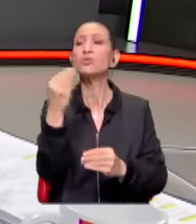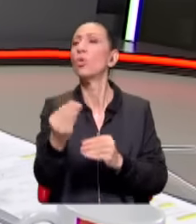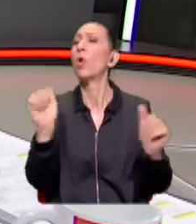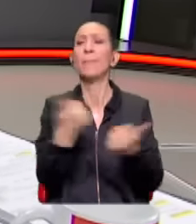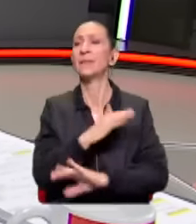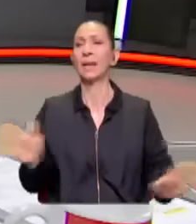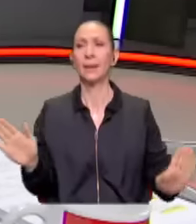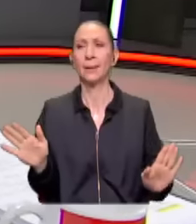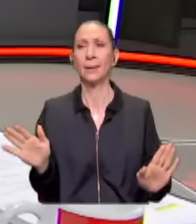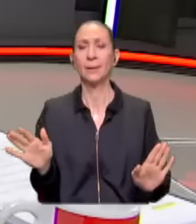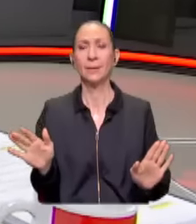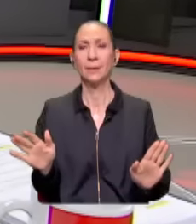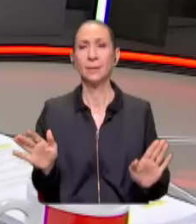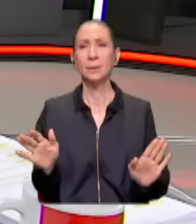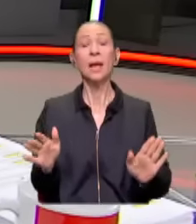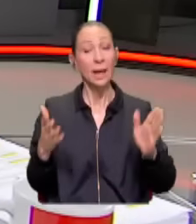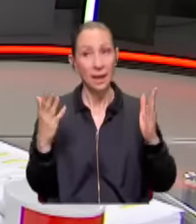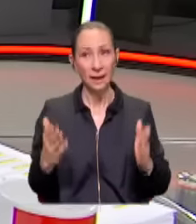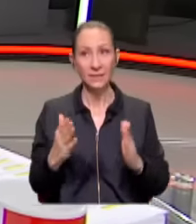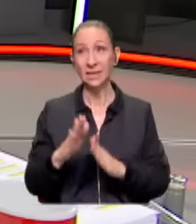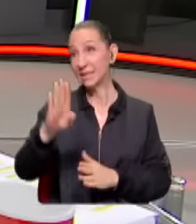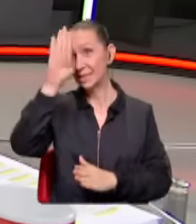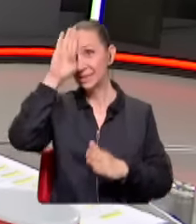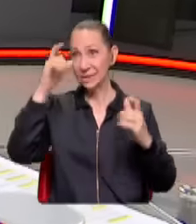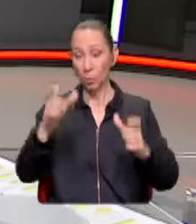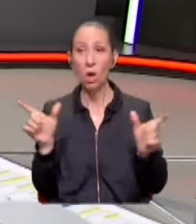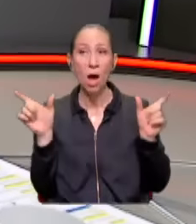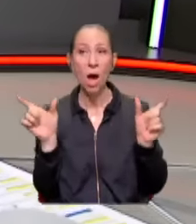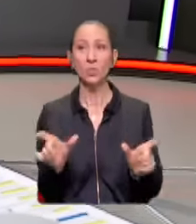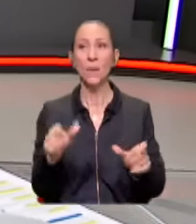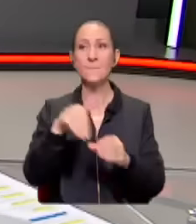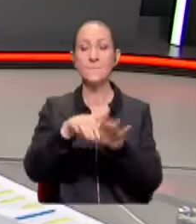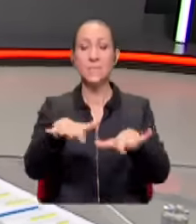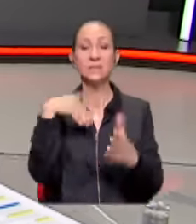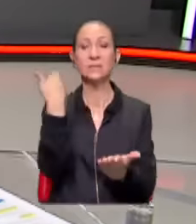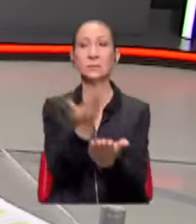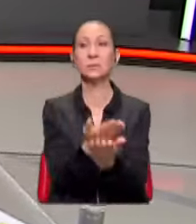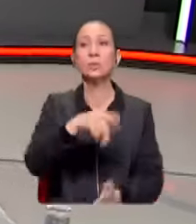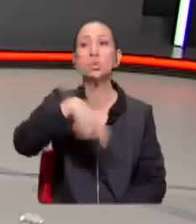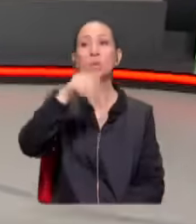olsunlar. Evet, İstanbul ablukası meclis gündeminde.